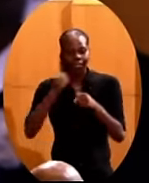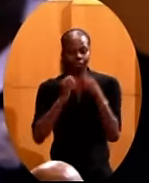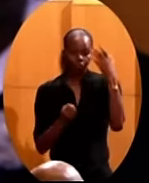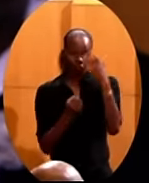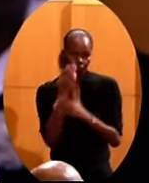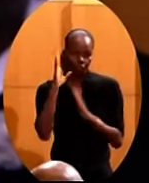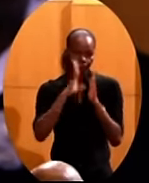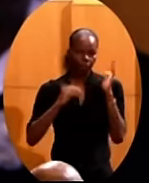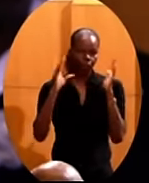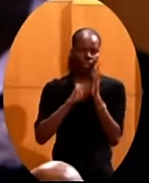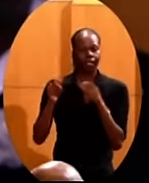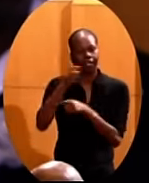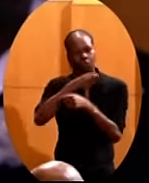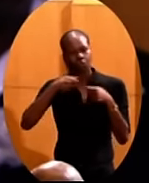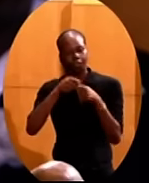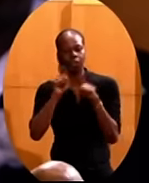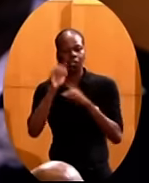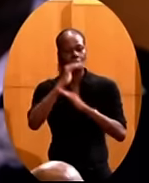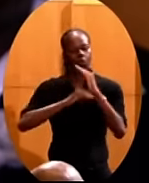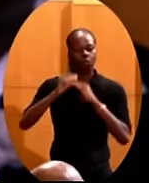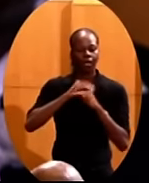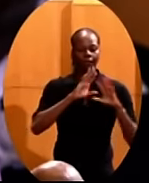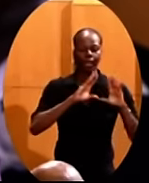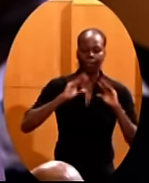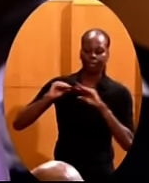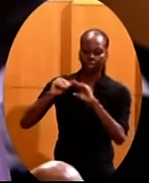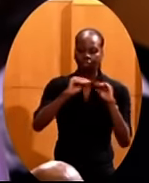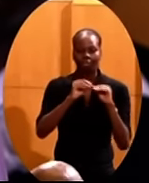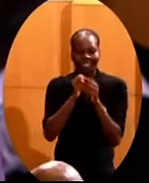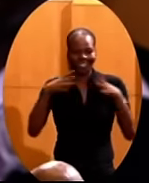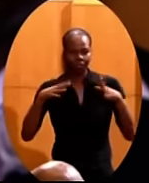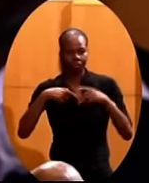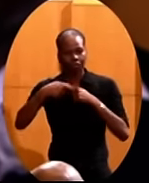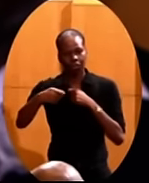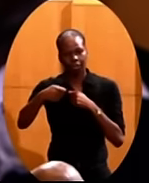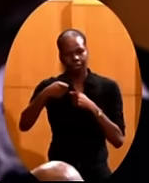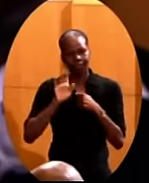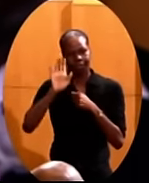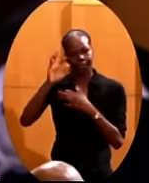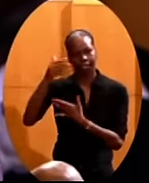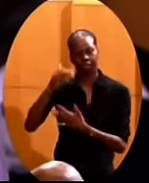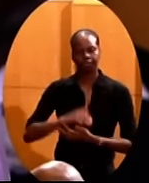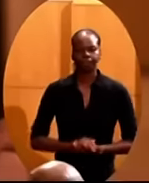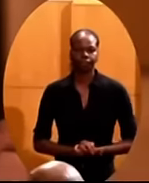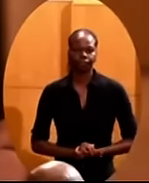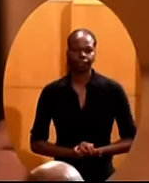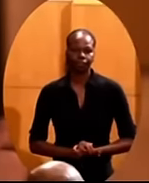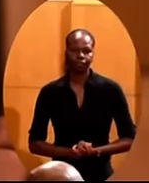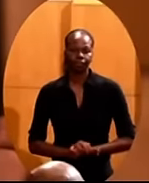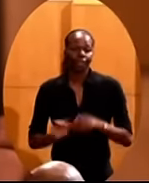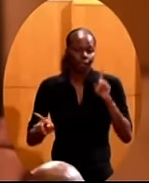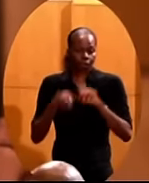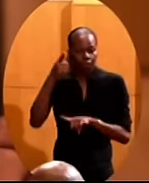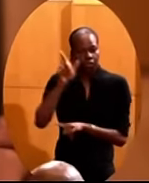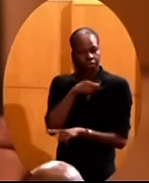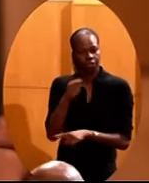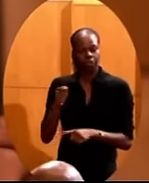économique et d'un plan d'aménagement et de développement durable de la Martinie il est important en